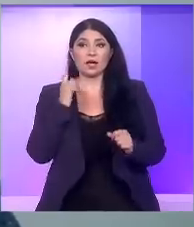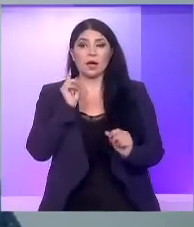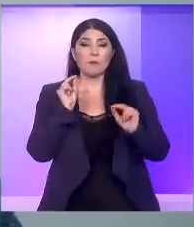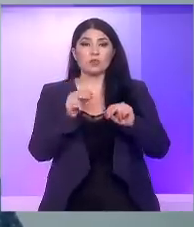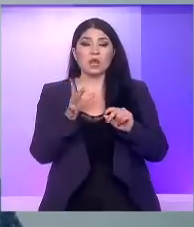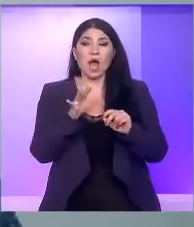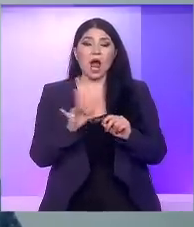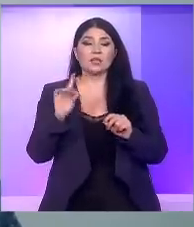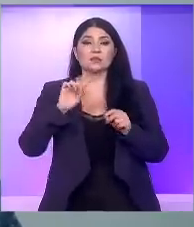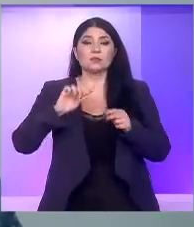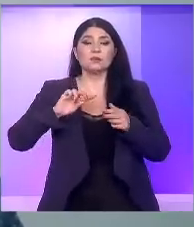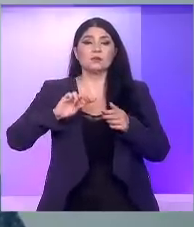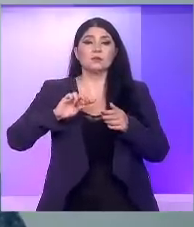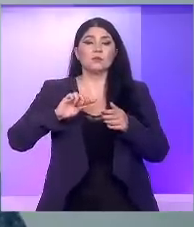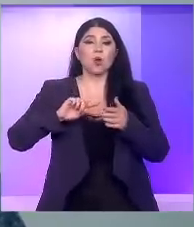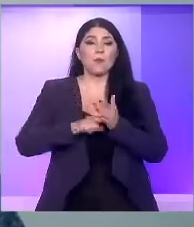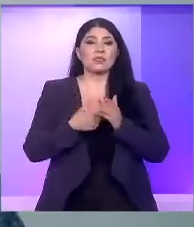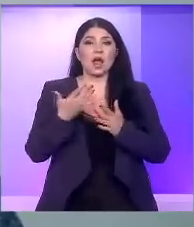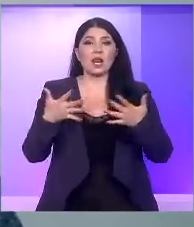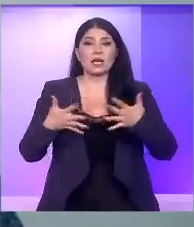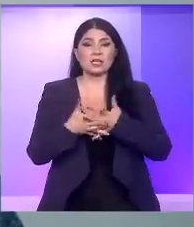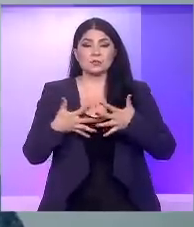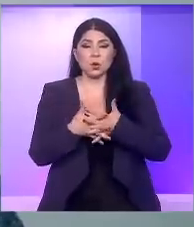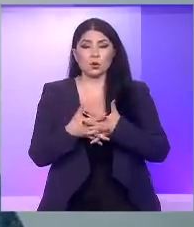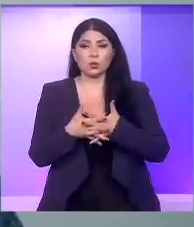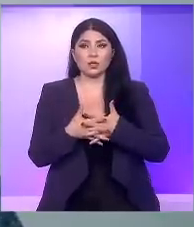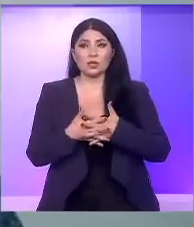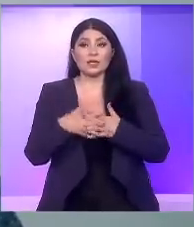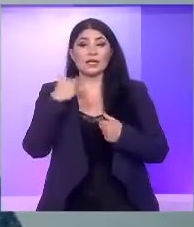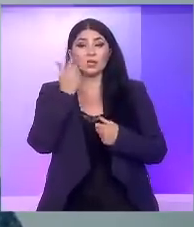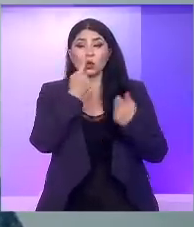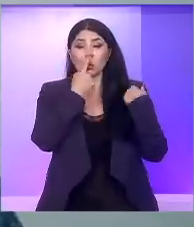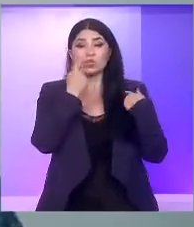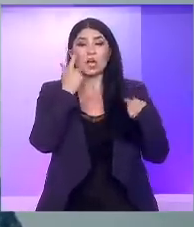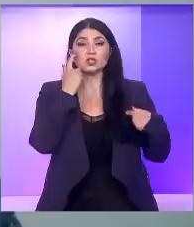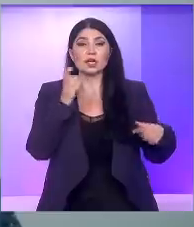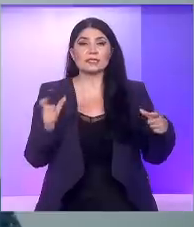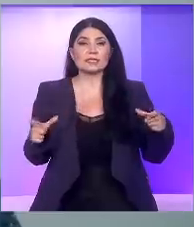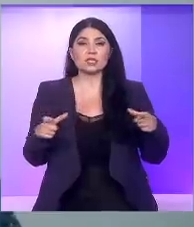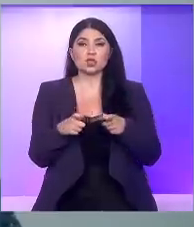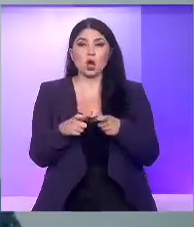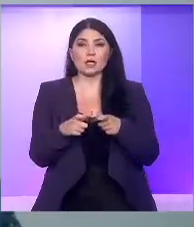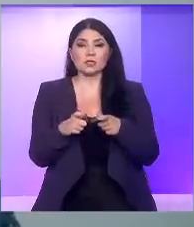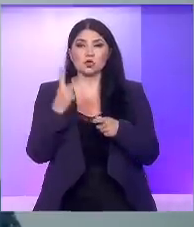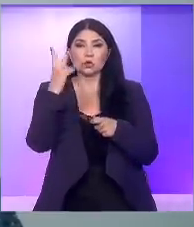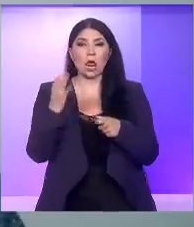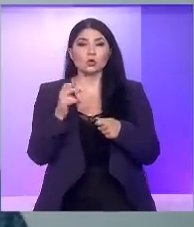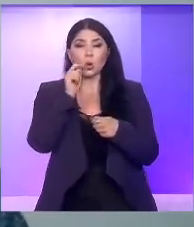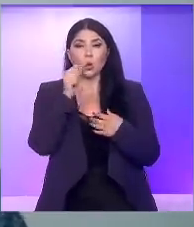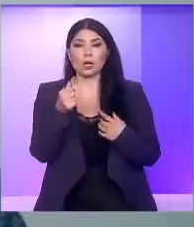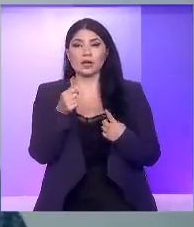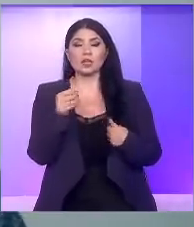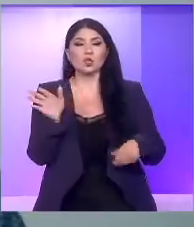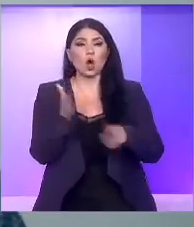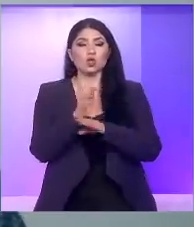altă fază a războiului, și anume în faza în care Rusia încearcă să izoleze complet Ucraina